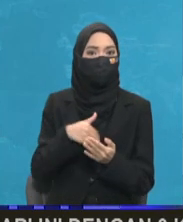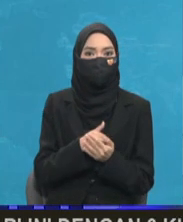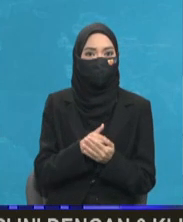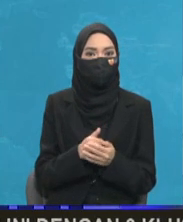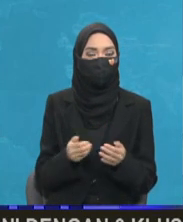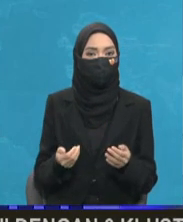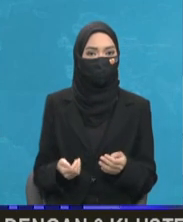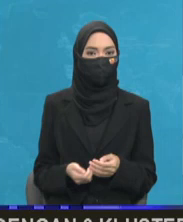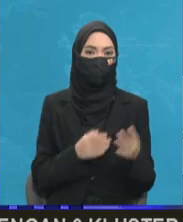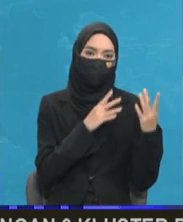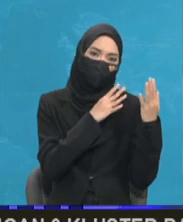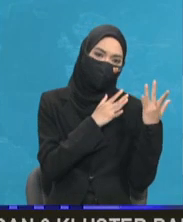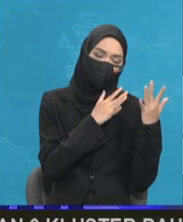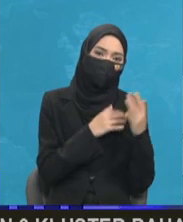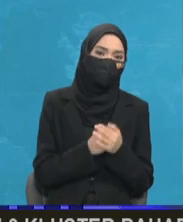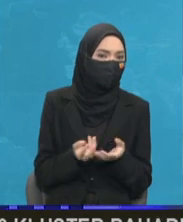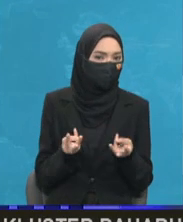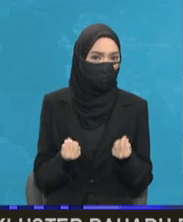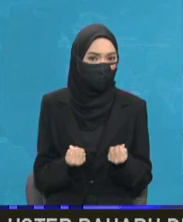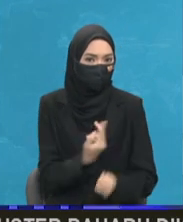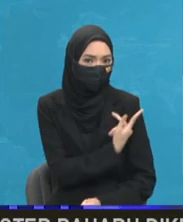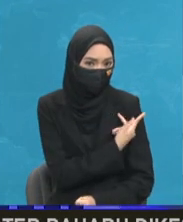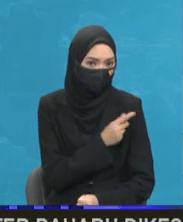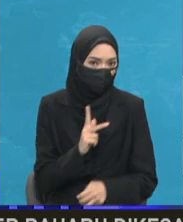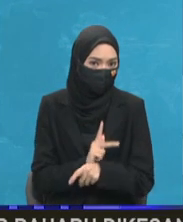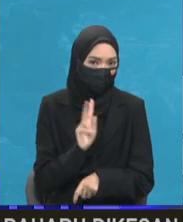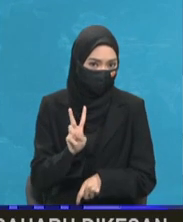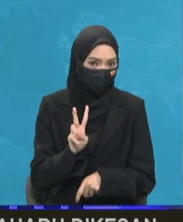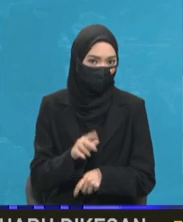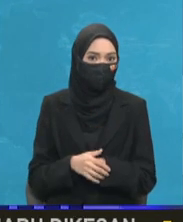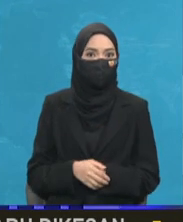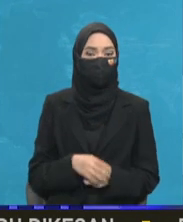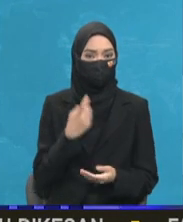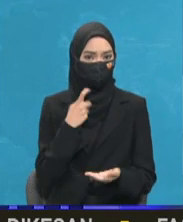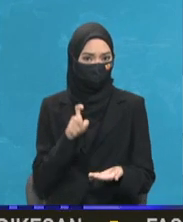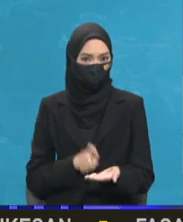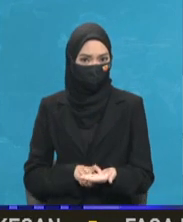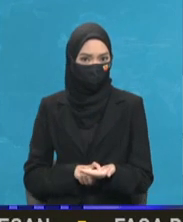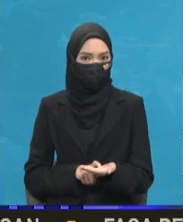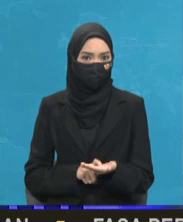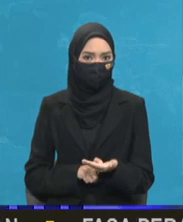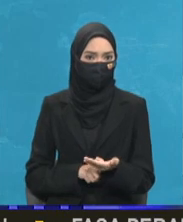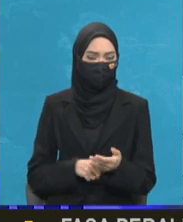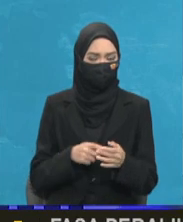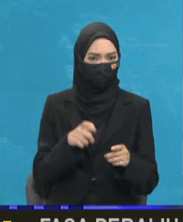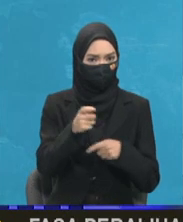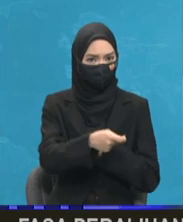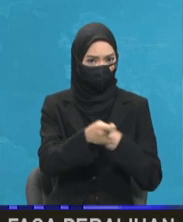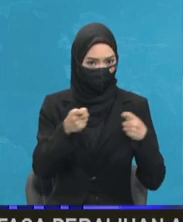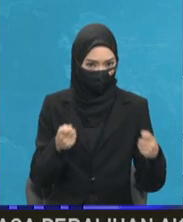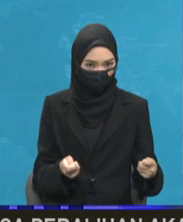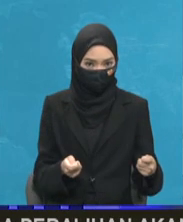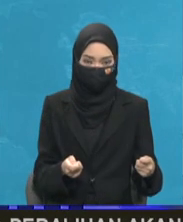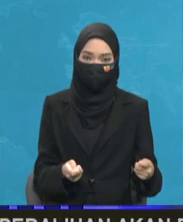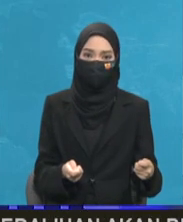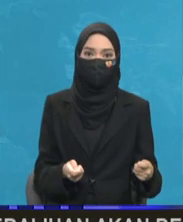sedang menunggu dan berhajat untuk mendapatkan vaksin dus kedua dan perjanjian tipes atraksi nasi yang tercetus oleh program vaksinasi